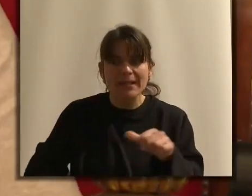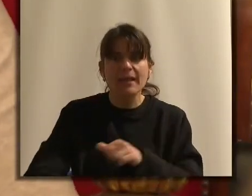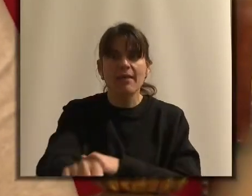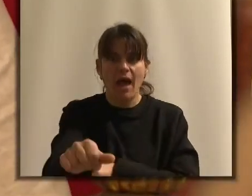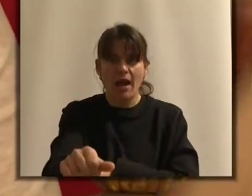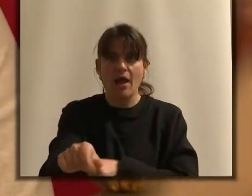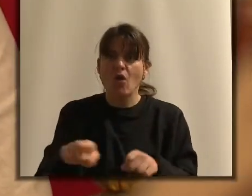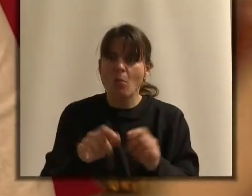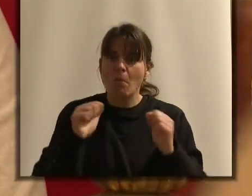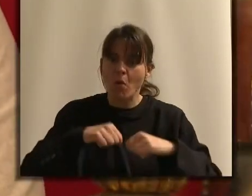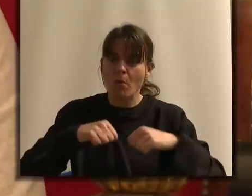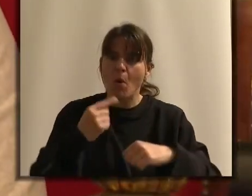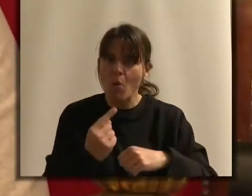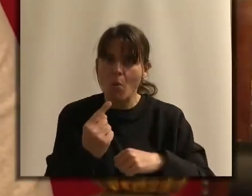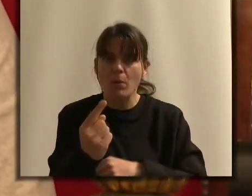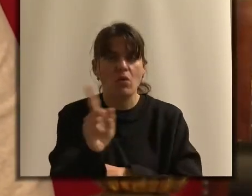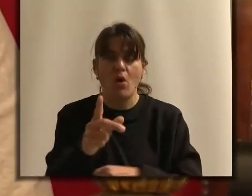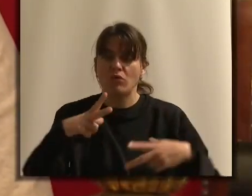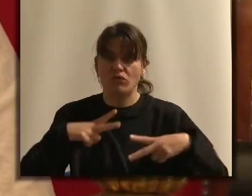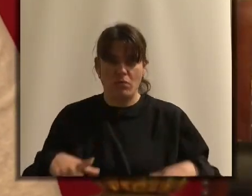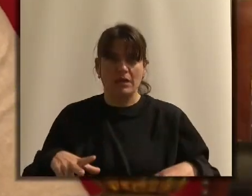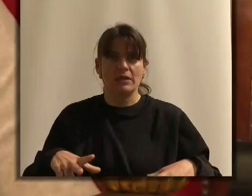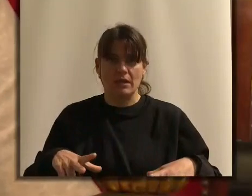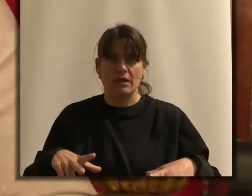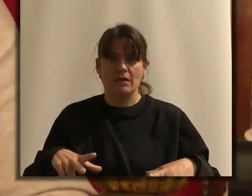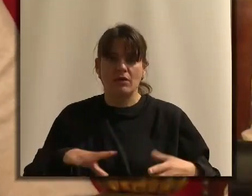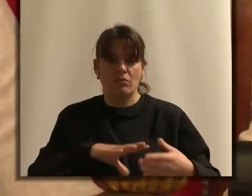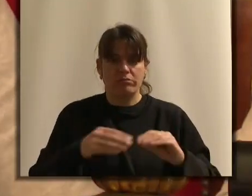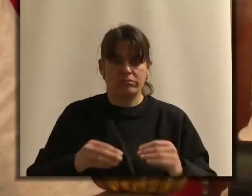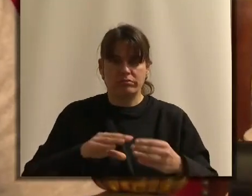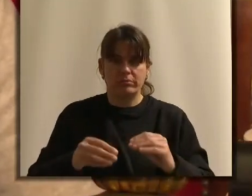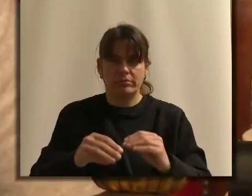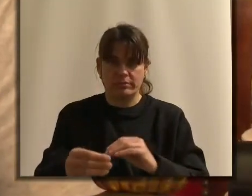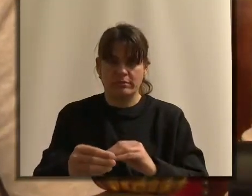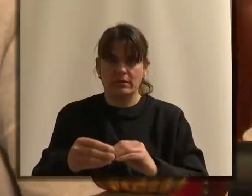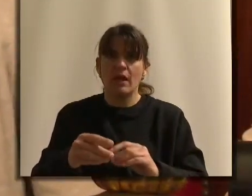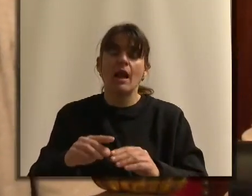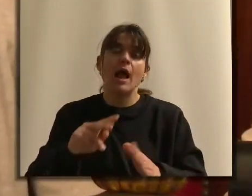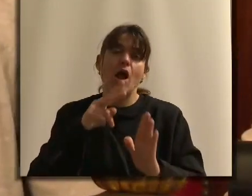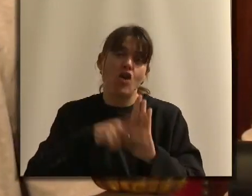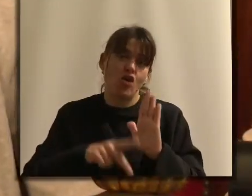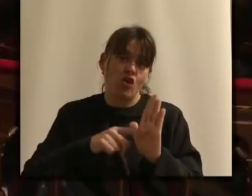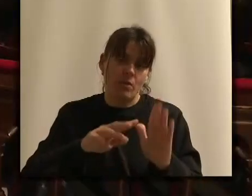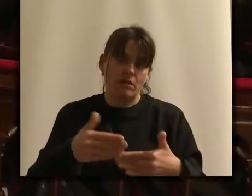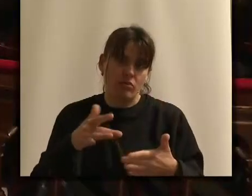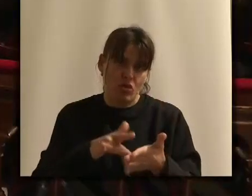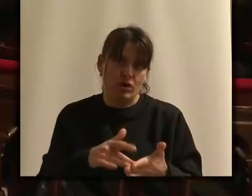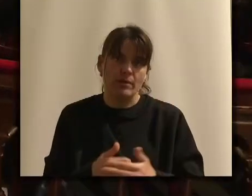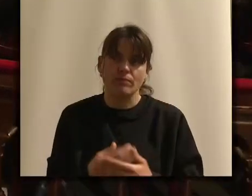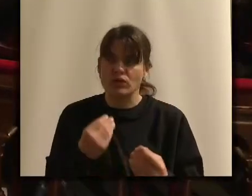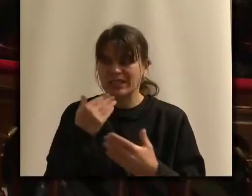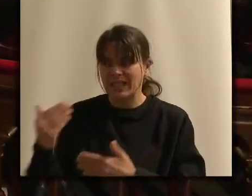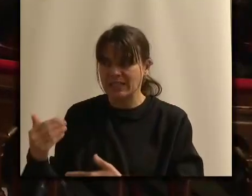haurem d'anar aprovant, sinó que ja s'ajustarà a la normativa que ens vingui. Merci. Moltes gràcies.